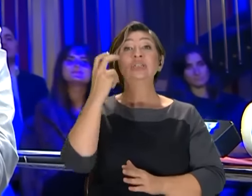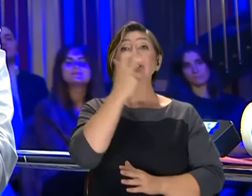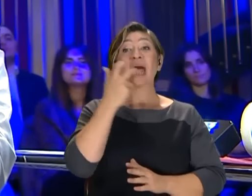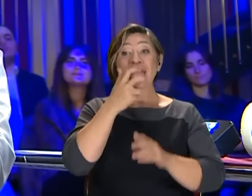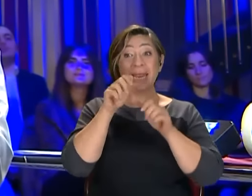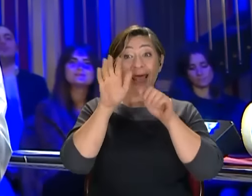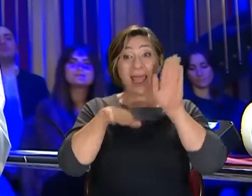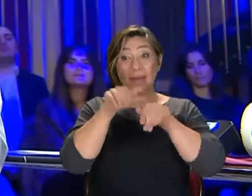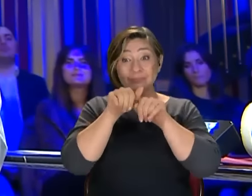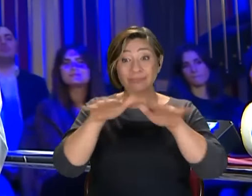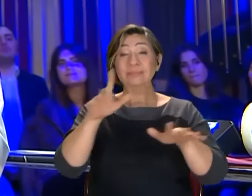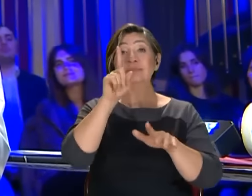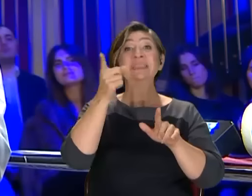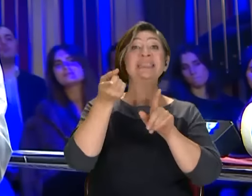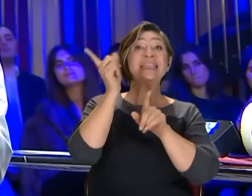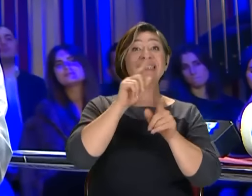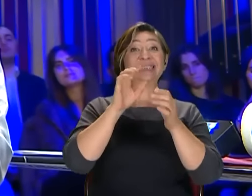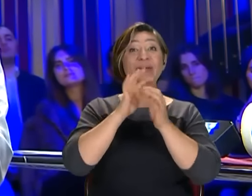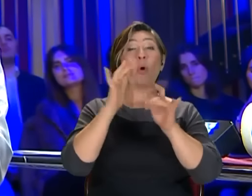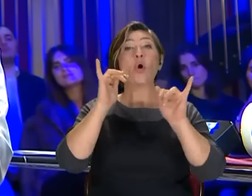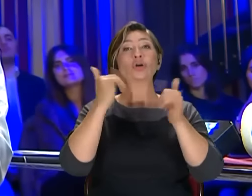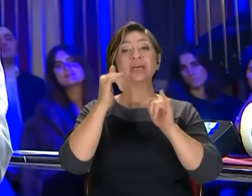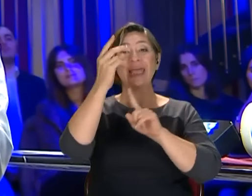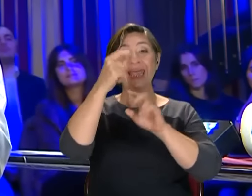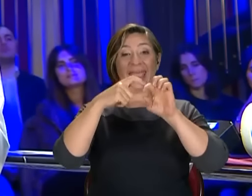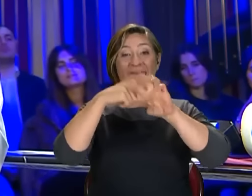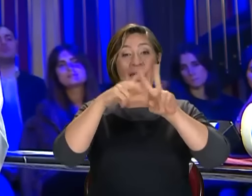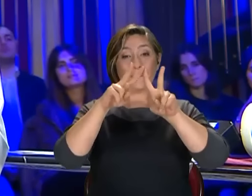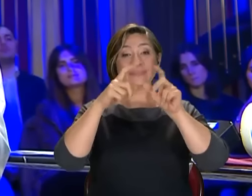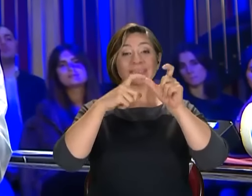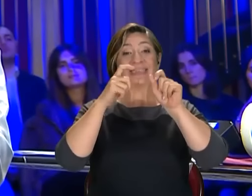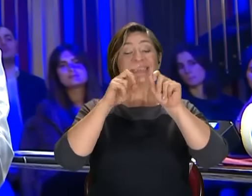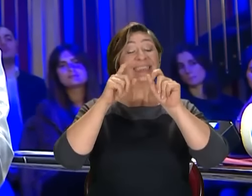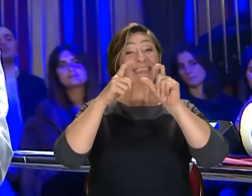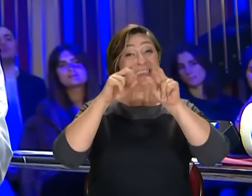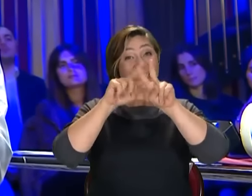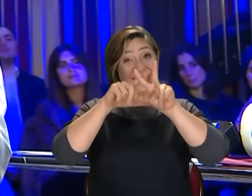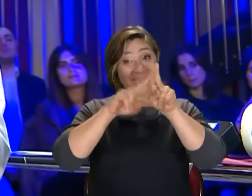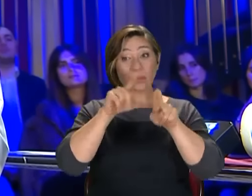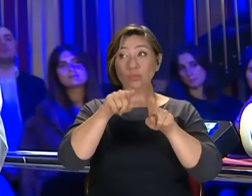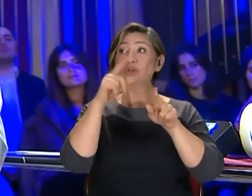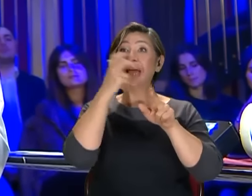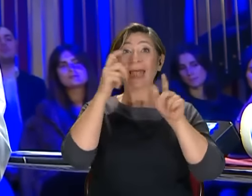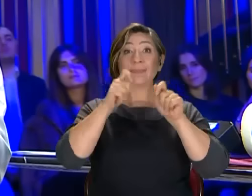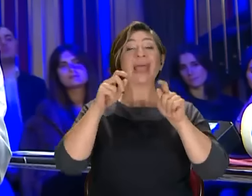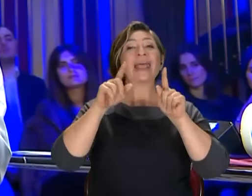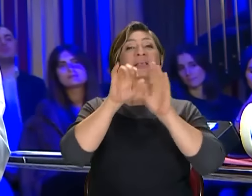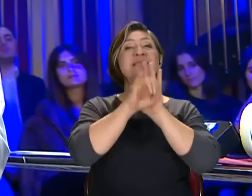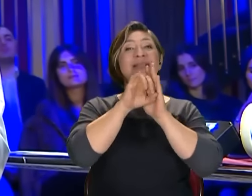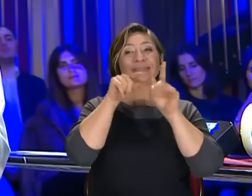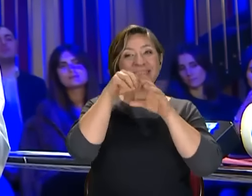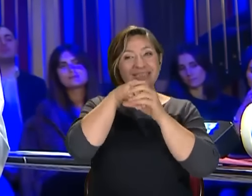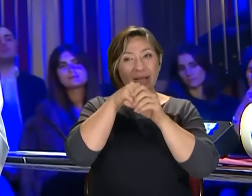Şarkının tanınmasında bir diğer sebep de oyuncu İrem Sakın bu şarkıyla yaptığı sosyal medya paylaşımı